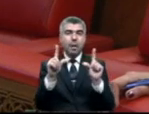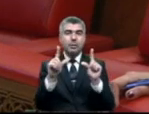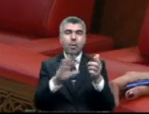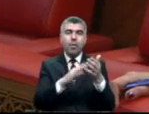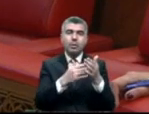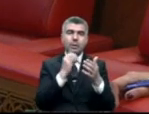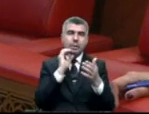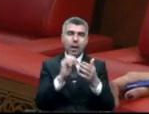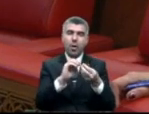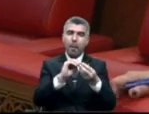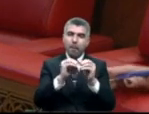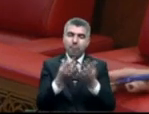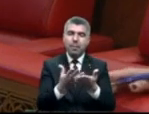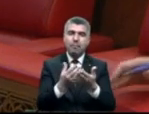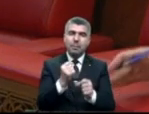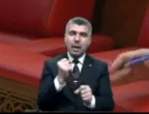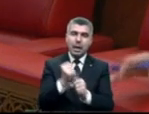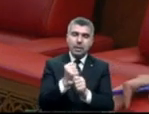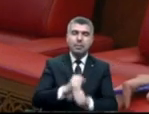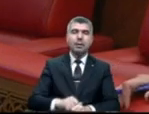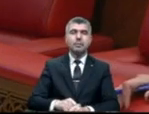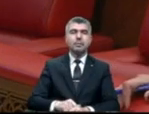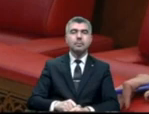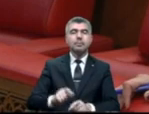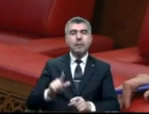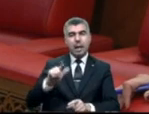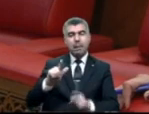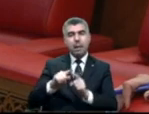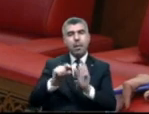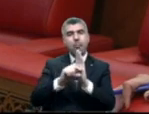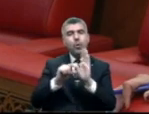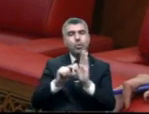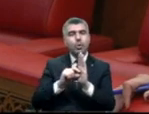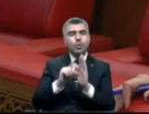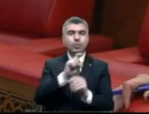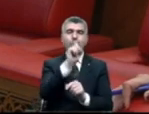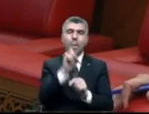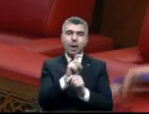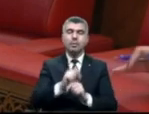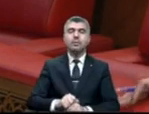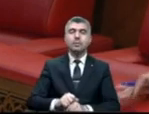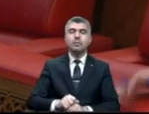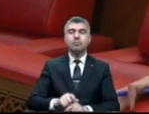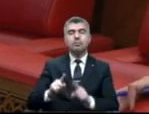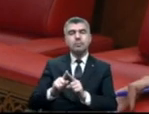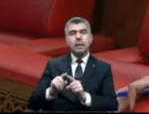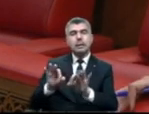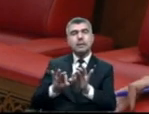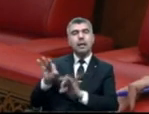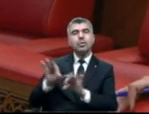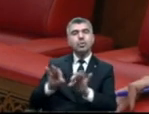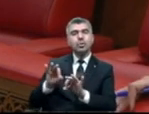جميع الجوانب ديال إشكالية ديال التشغيل، بما من بينها إشكالية موضوع سؤالكم. رؤية الاستراتيجية هذه مبنية